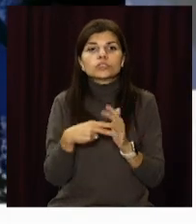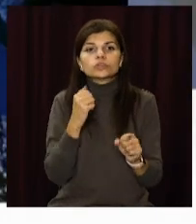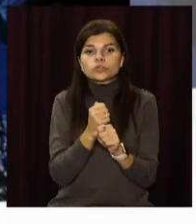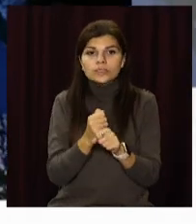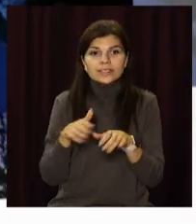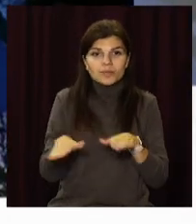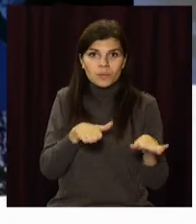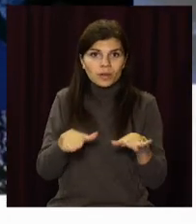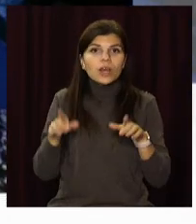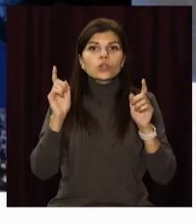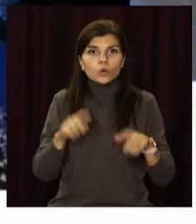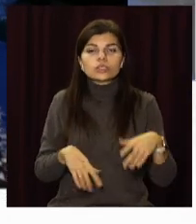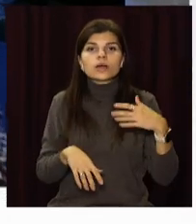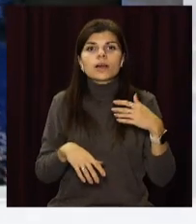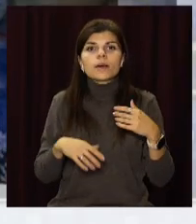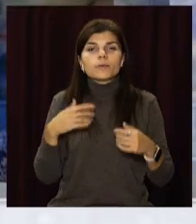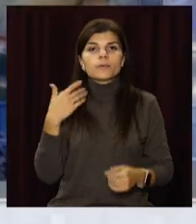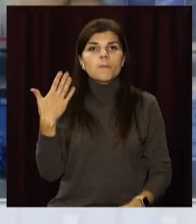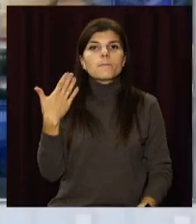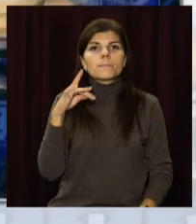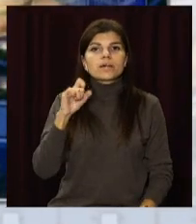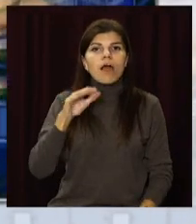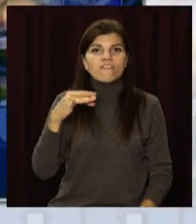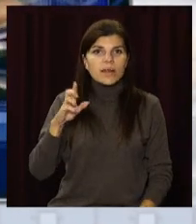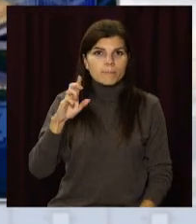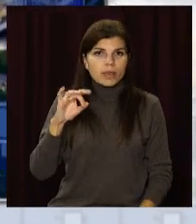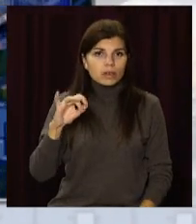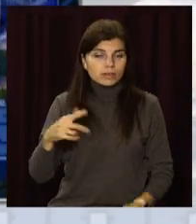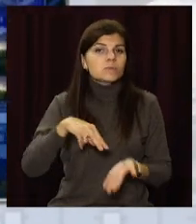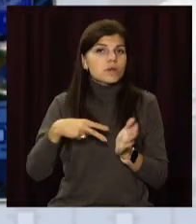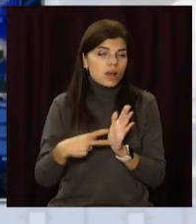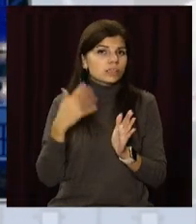створити скейт-парк і на правобережжі Дніпра. Марія Трибушенко, Сергій Макаров, Open News, телеканал відкритий.